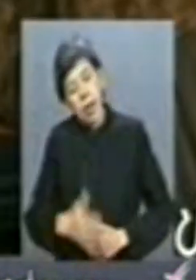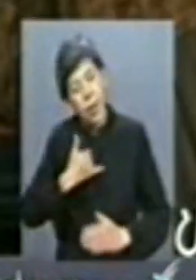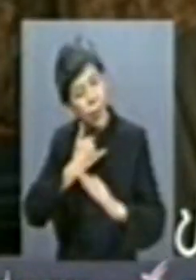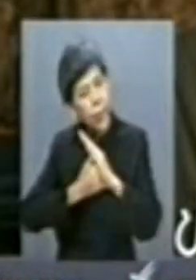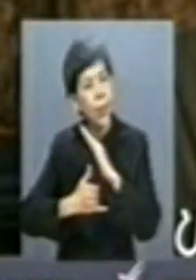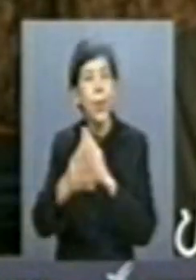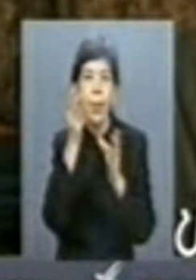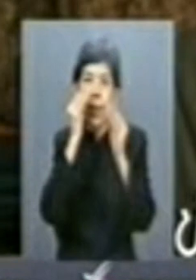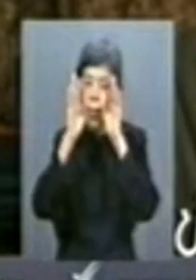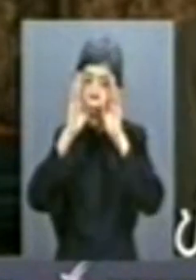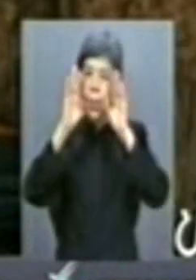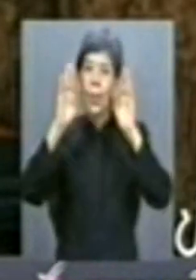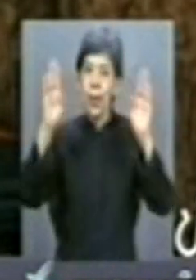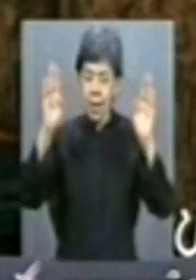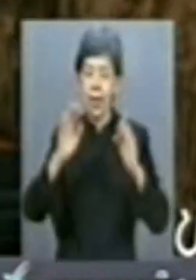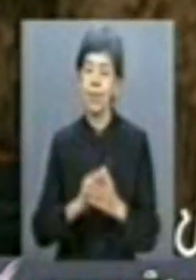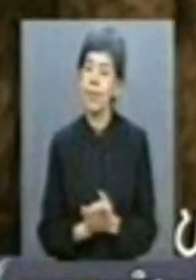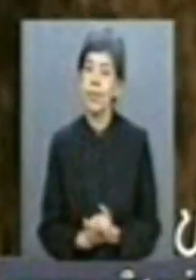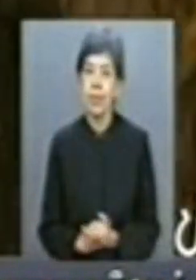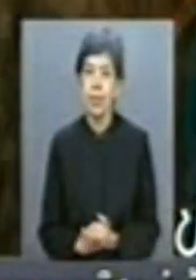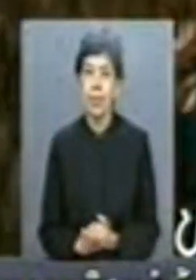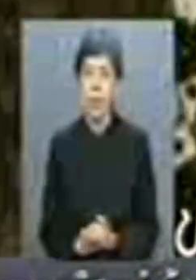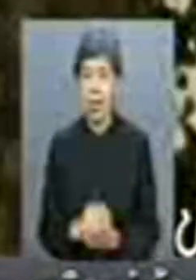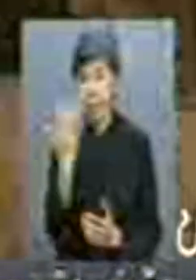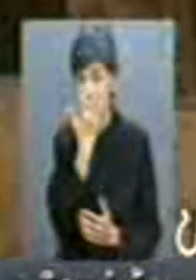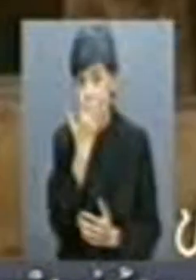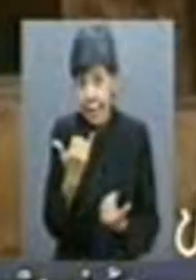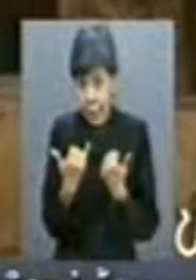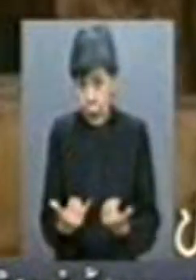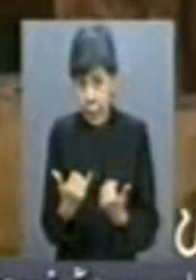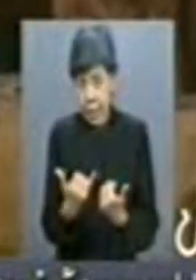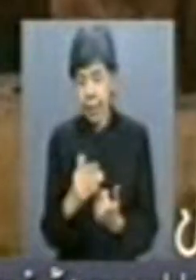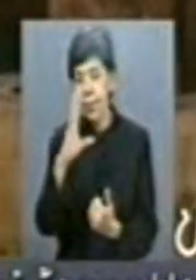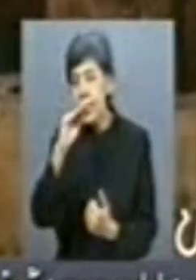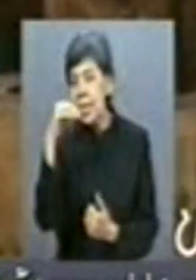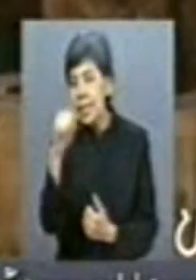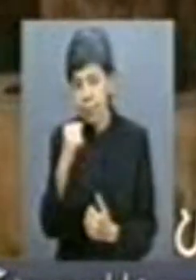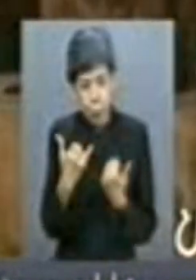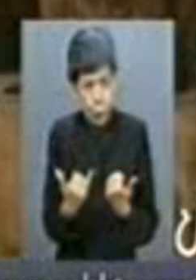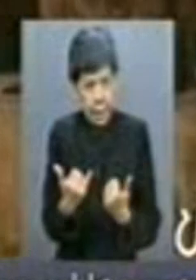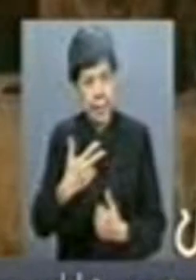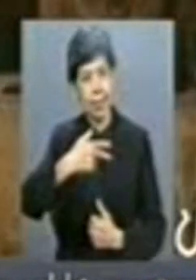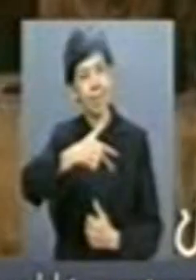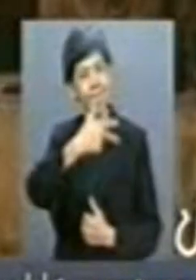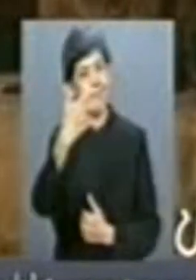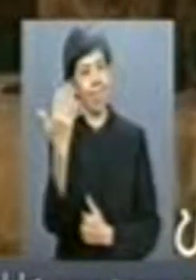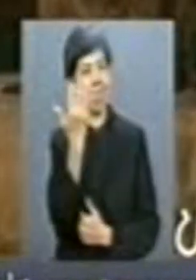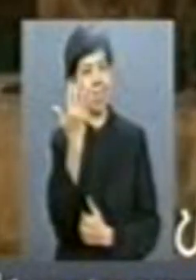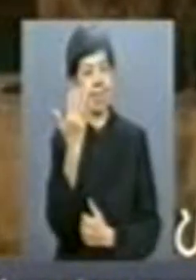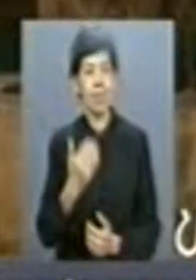Love อิ่มมนรักสุดขอบฟ้าไทยเทียเตอร์22 นาฬิกาคืนนี้ทางไทย PBS